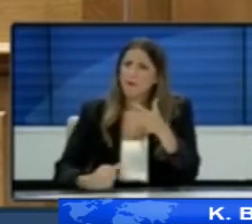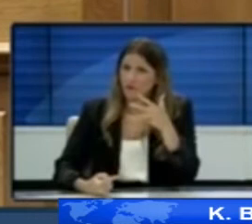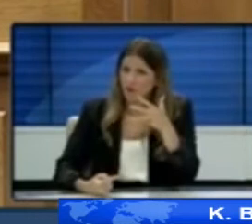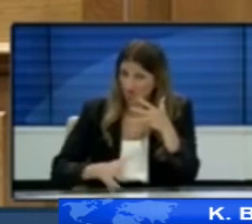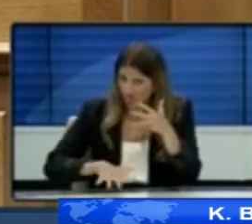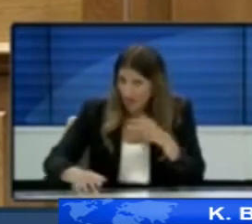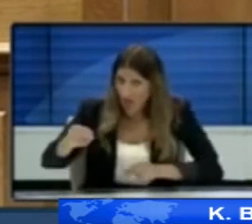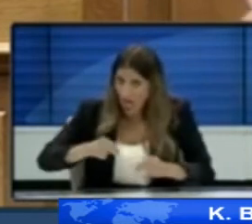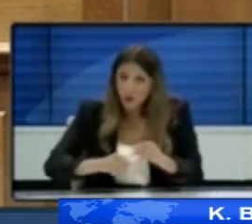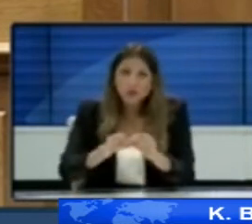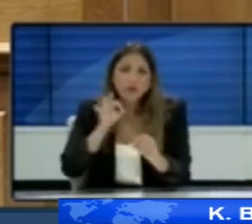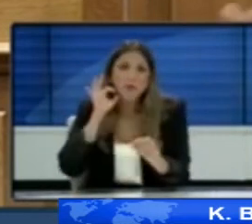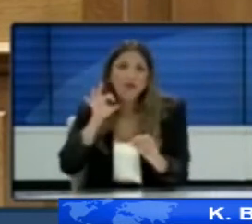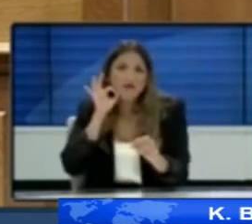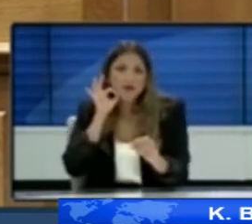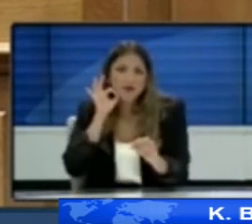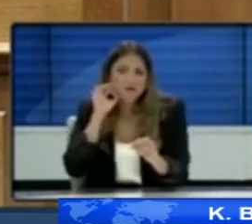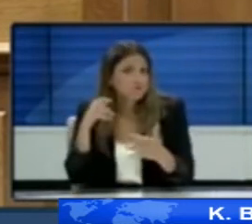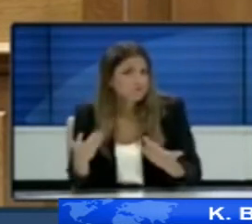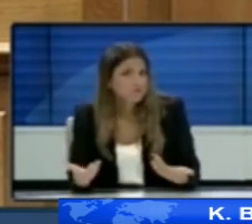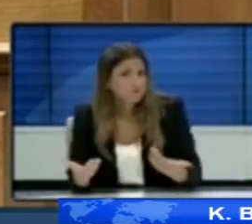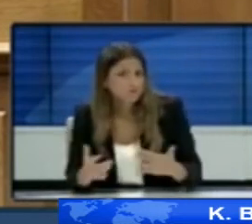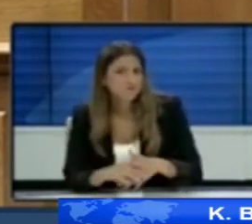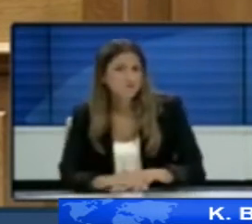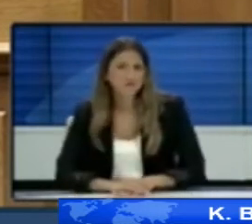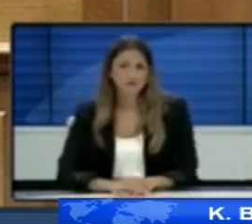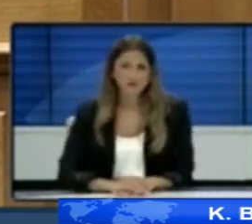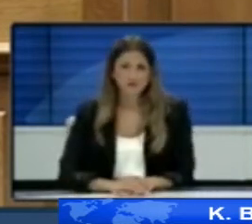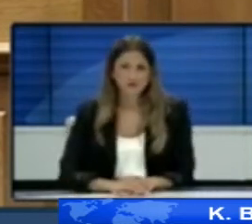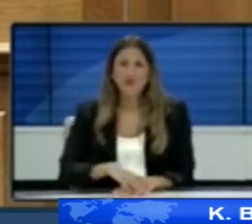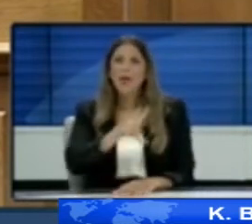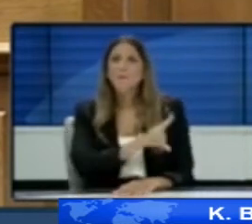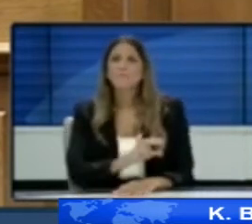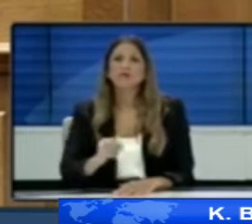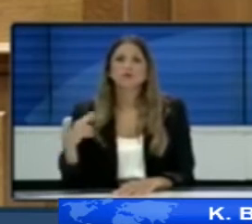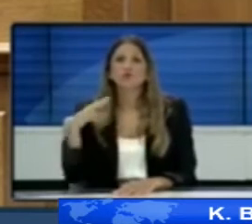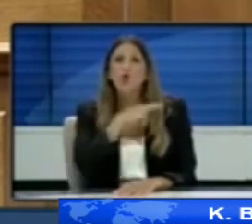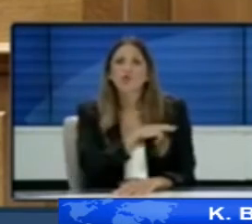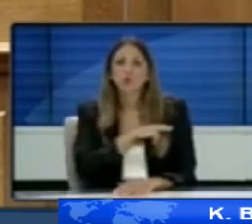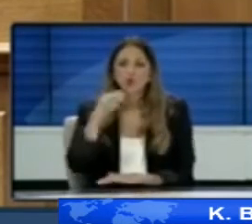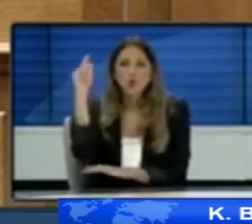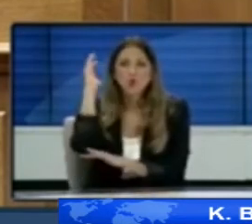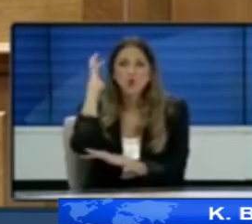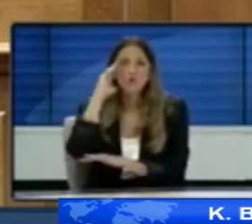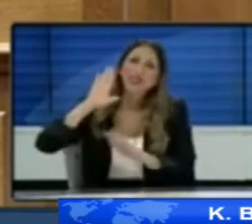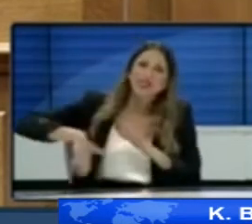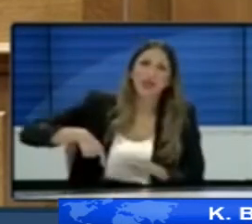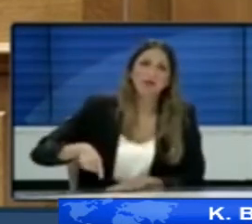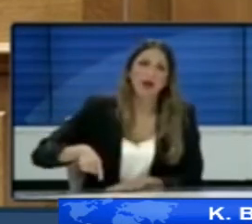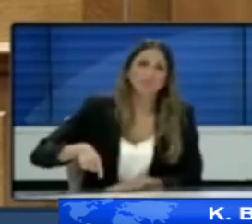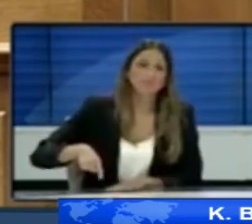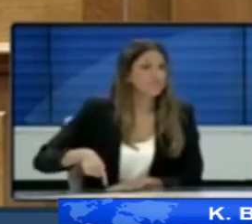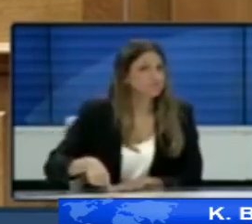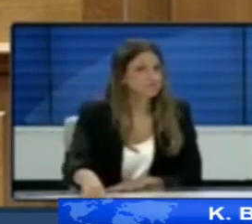λένε κάποιοι, και σύρεσαι πίσω για να αποδράσεις. Σαν να ήταν η τελευταία ομιλία του Πρωθυπουργού σήμερα, μας είπε τι κάναν 3 χρόνια.